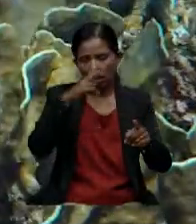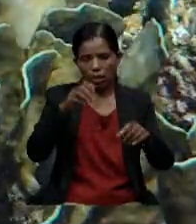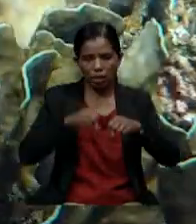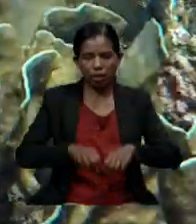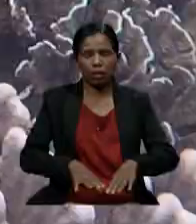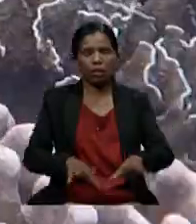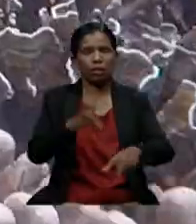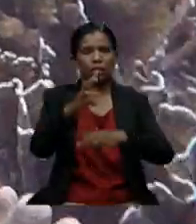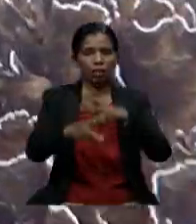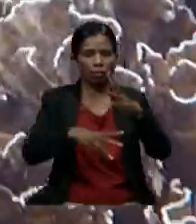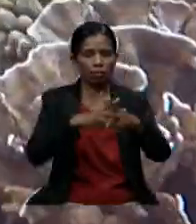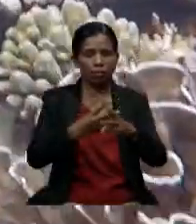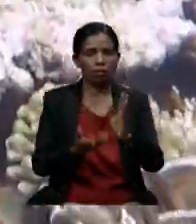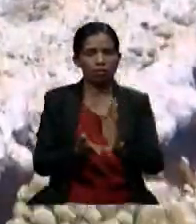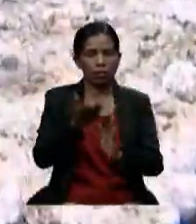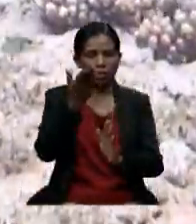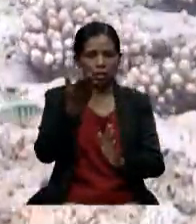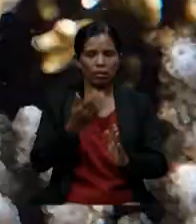iha mundu.